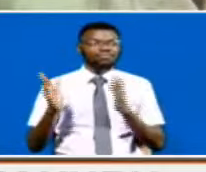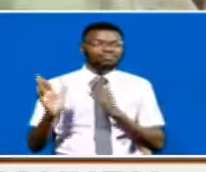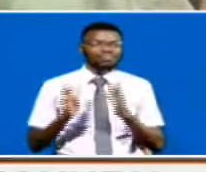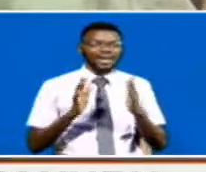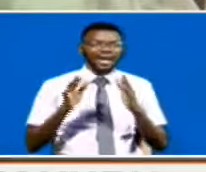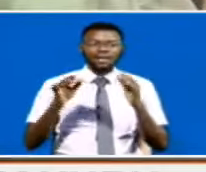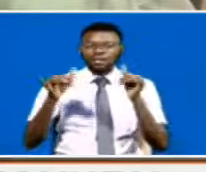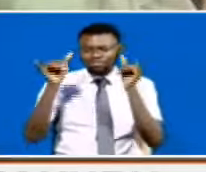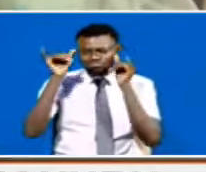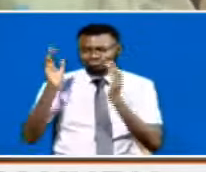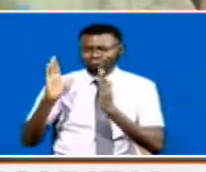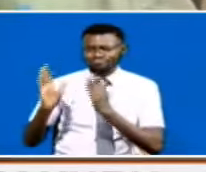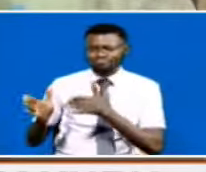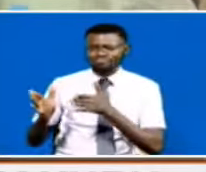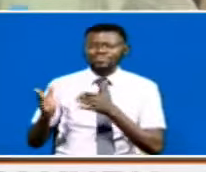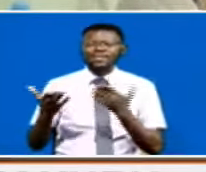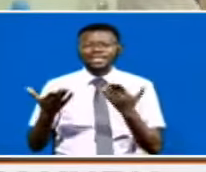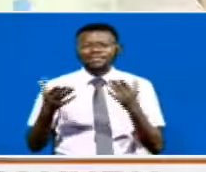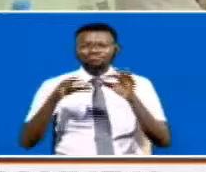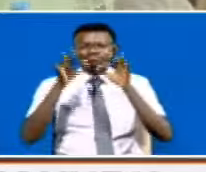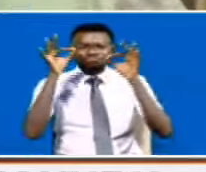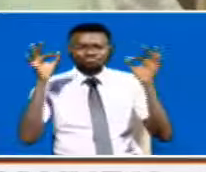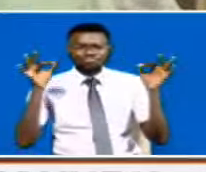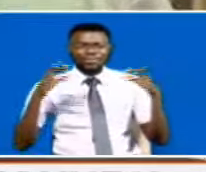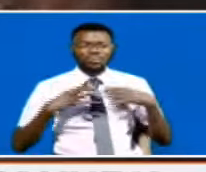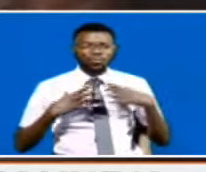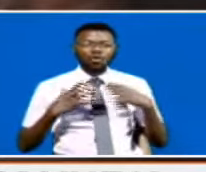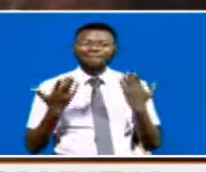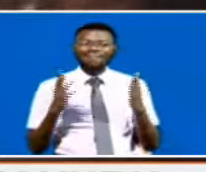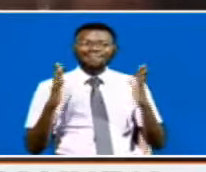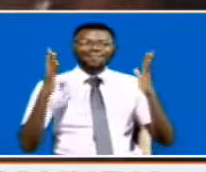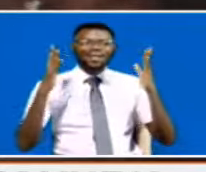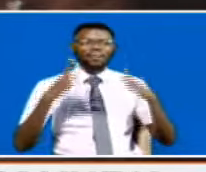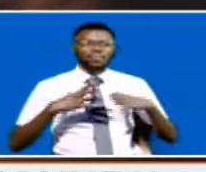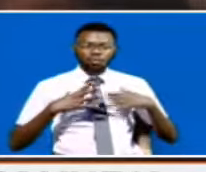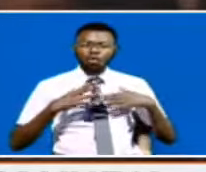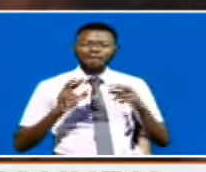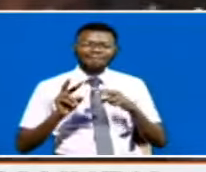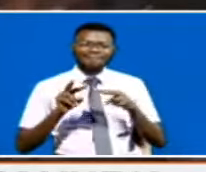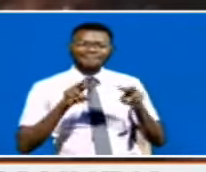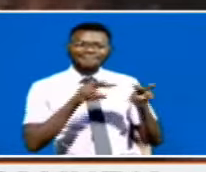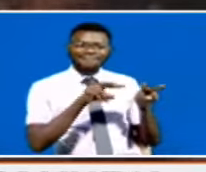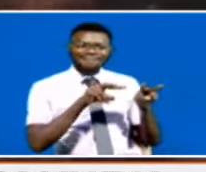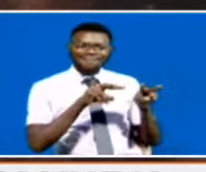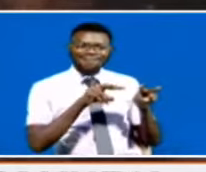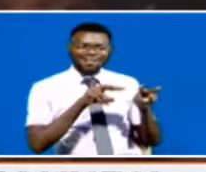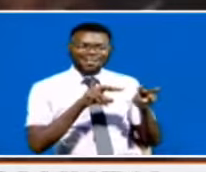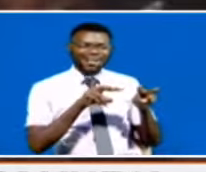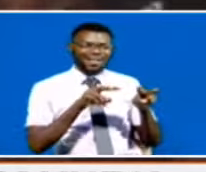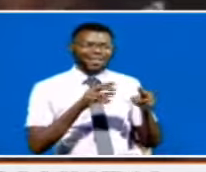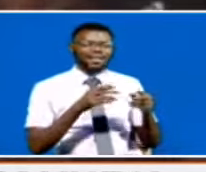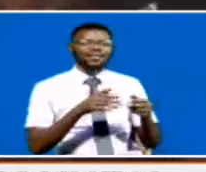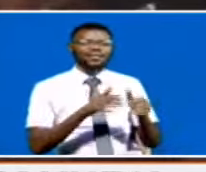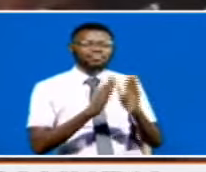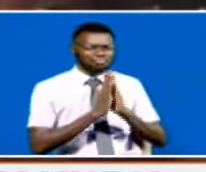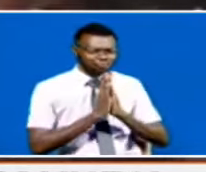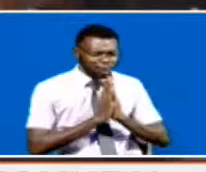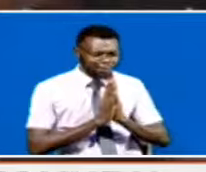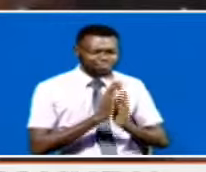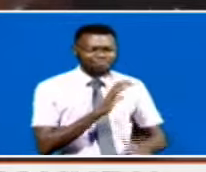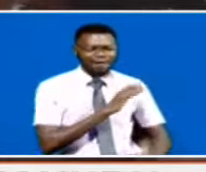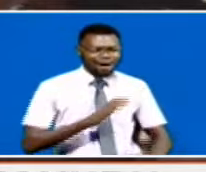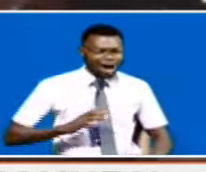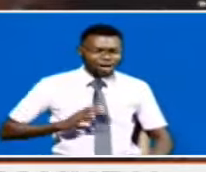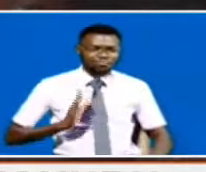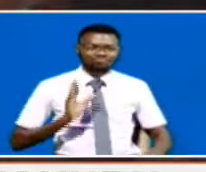It is a union that has been celebrated by many who witnessed it. Na waombea amani ya Kristo endelee kutawala katika ndoa yao